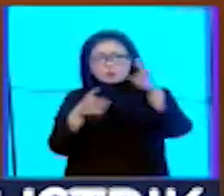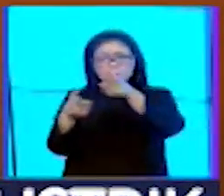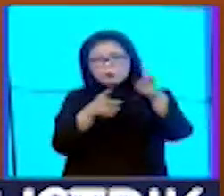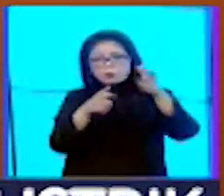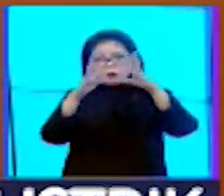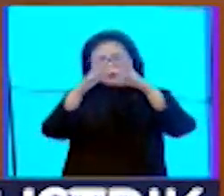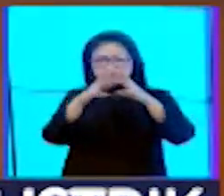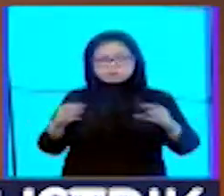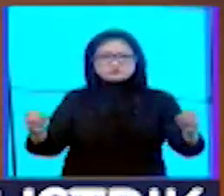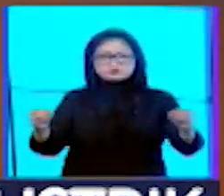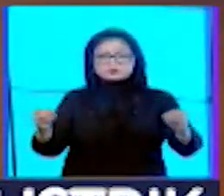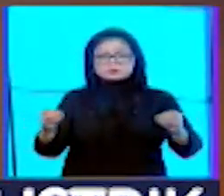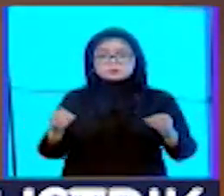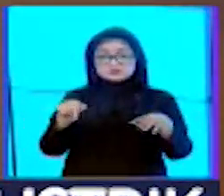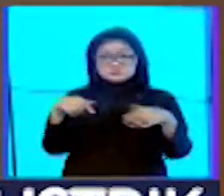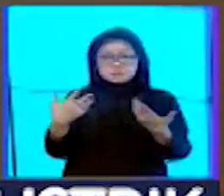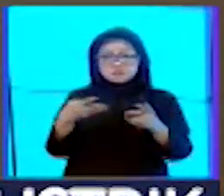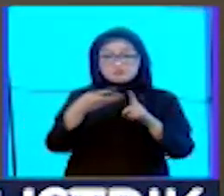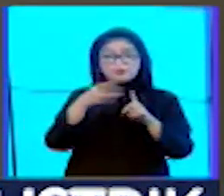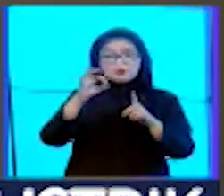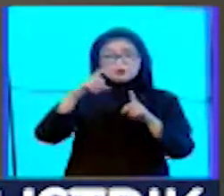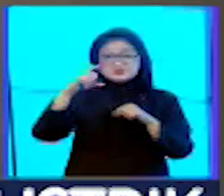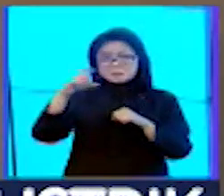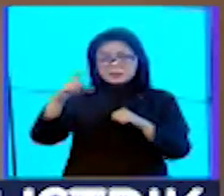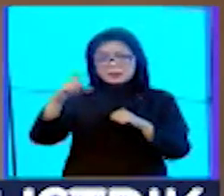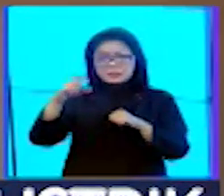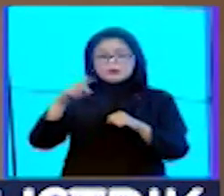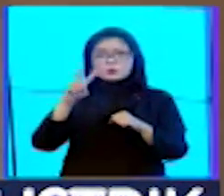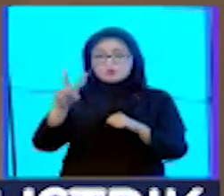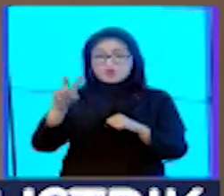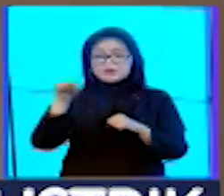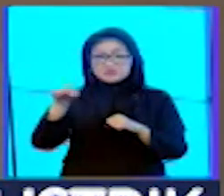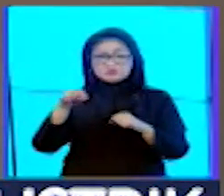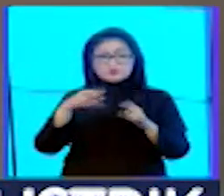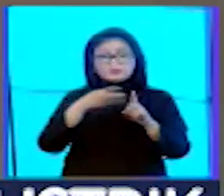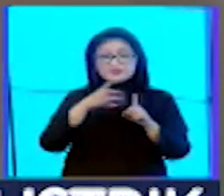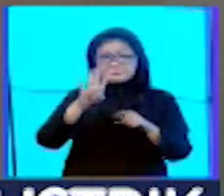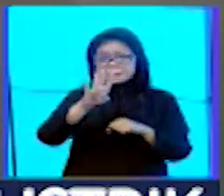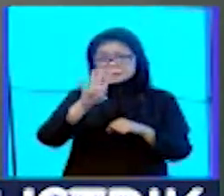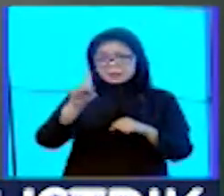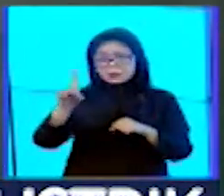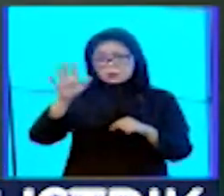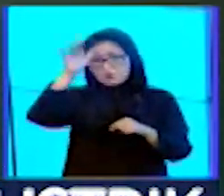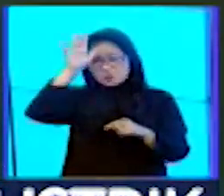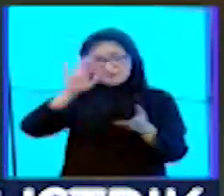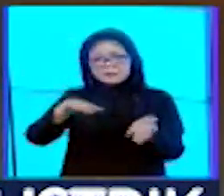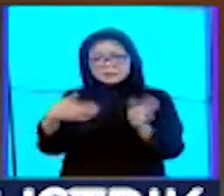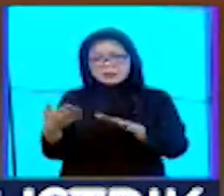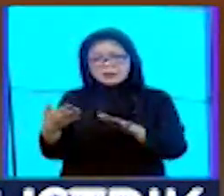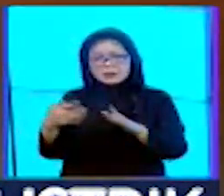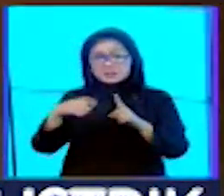Akibat kebakaran di blok C2, lebih dari 40 napi tewas di lokasi kejadian. Sedangkan 8 napi mengalami luka berat dan 70 napi luka